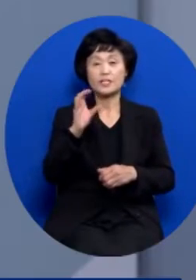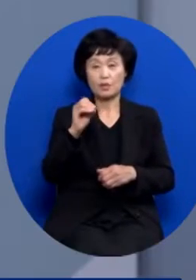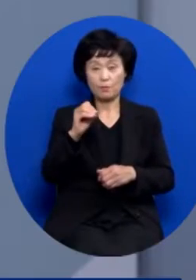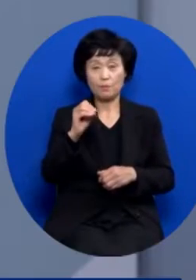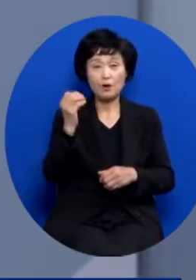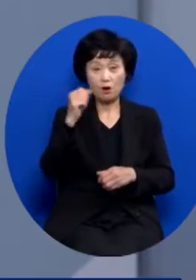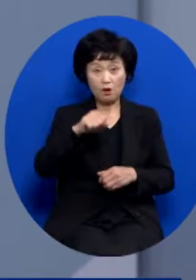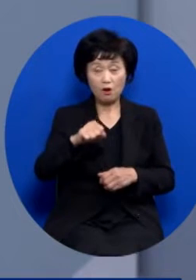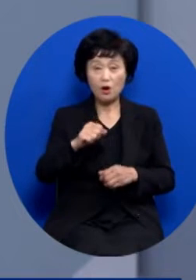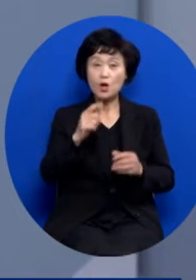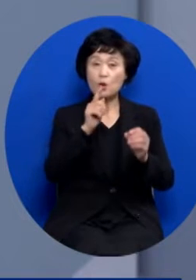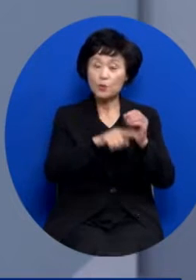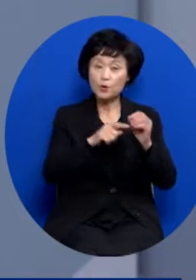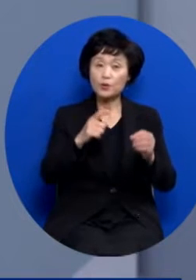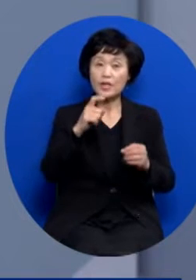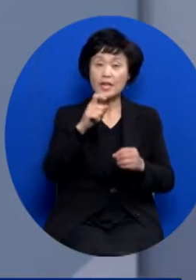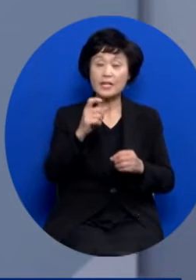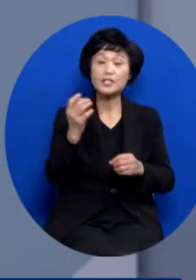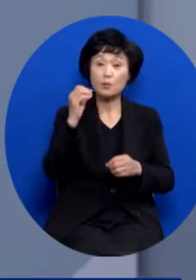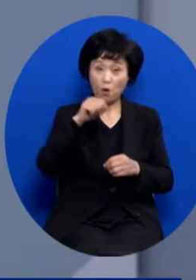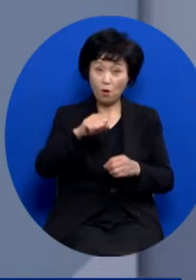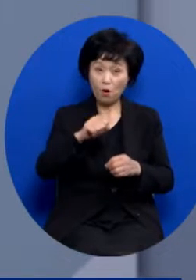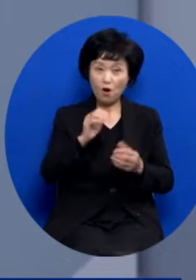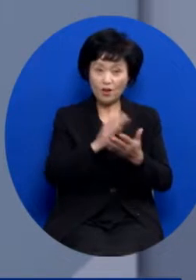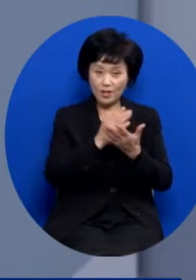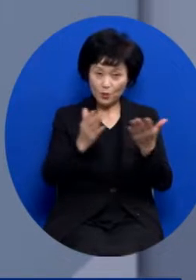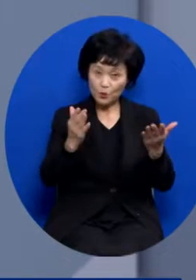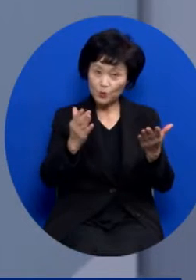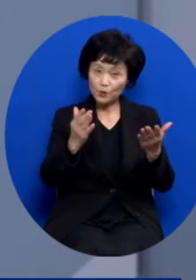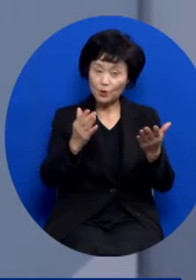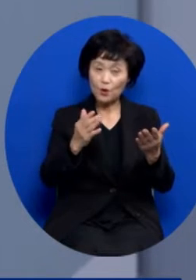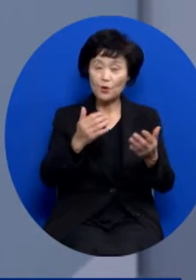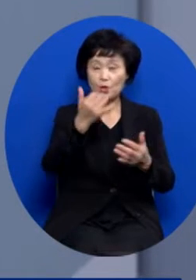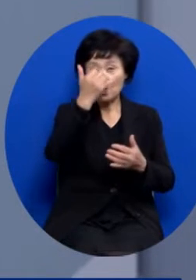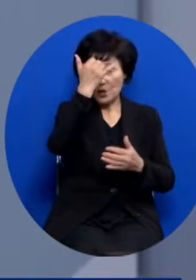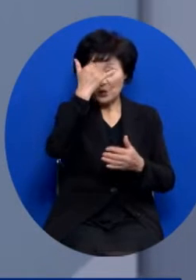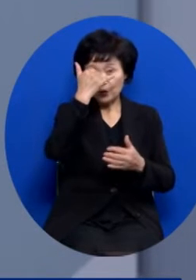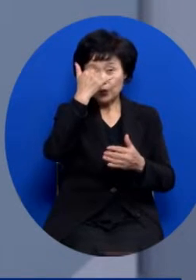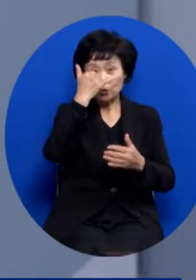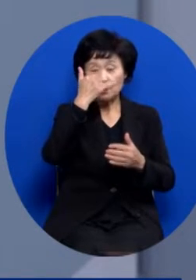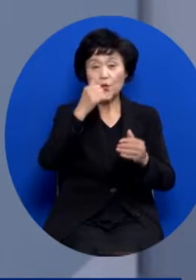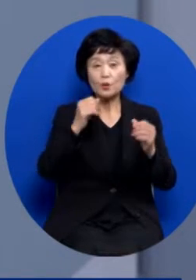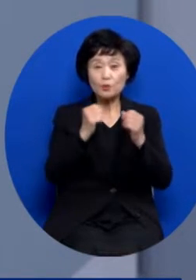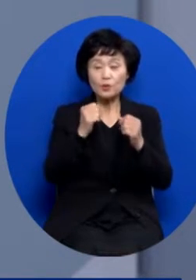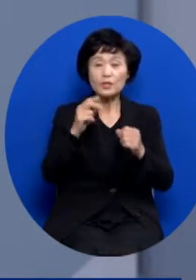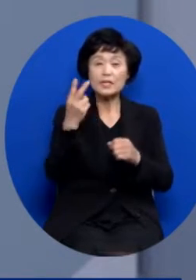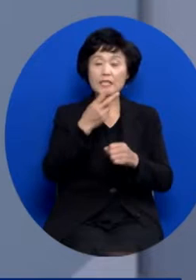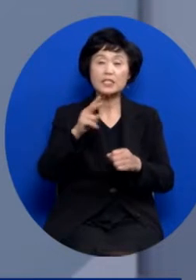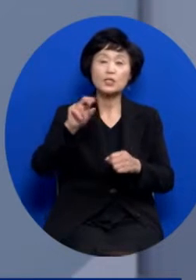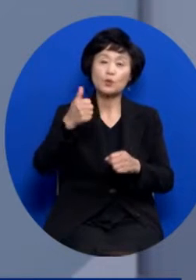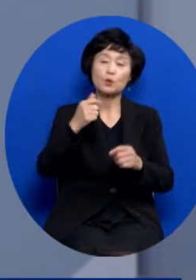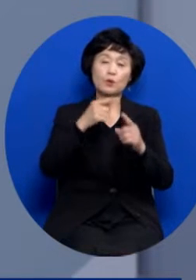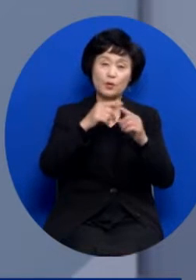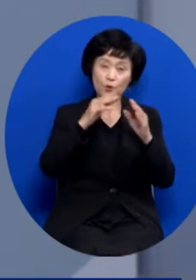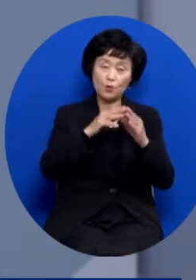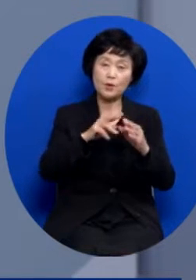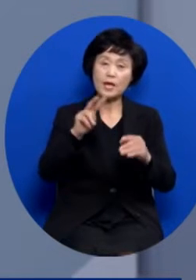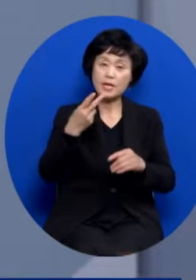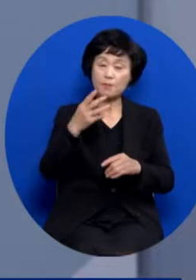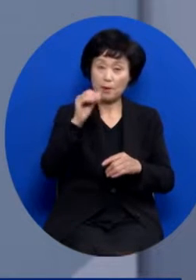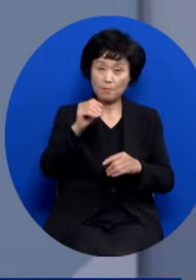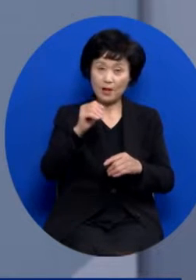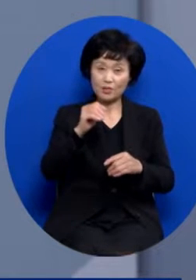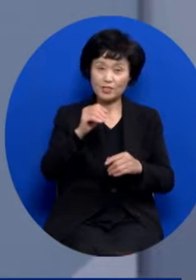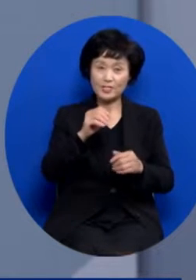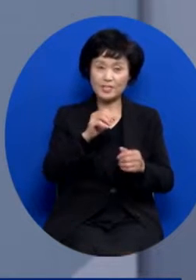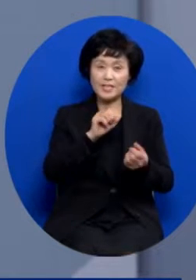또 불교에 10억씩 이렇게 해서 우리 충청북도의 2,500 교회들에게 200만 원씩 그